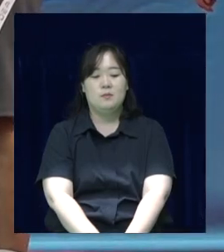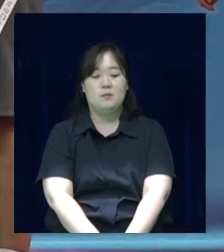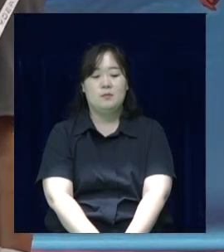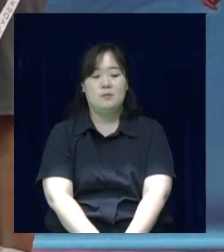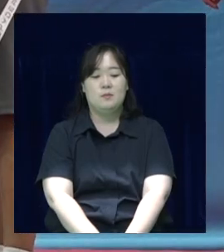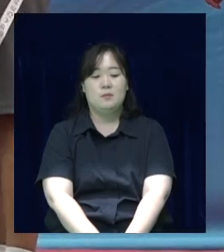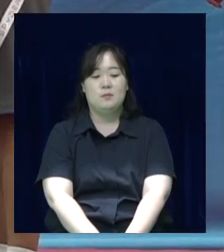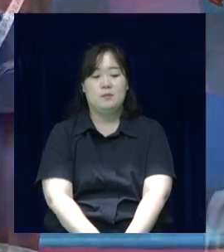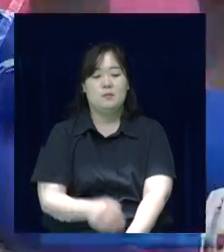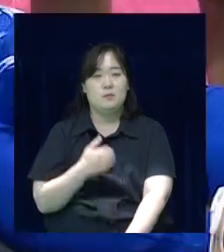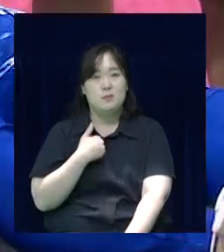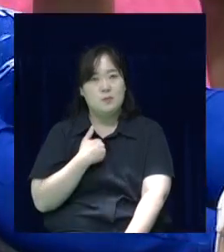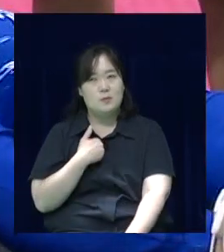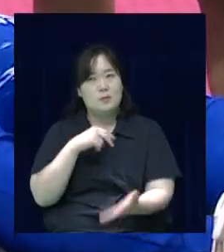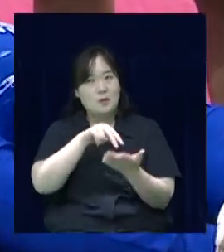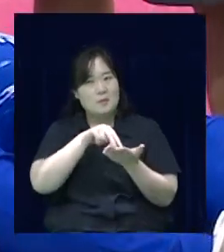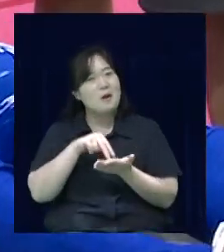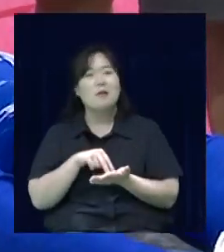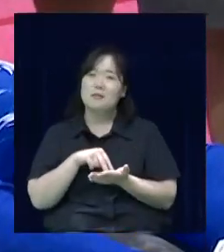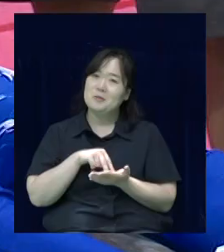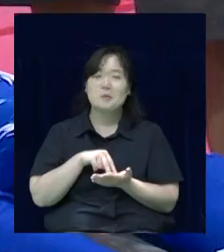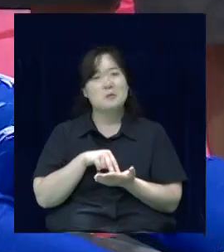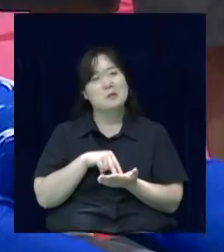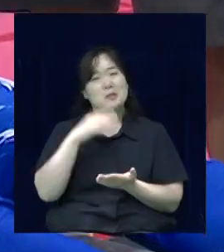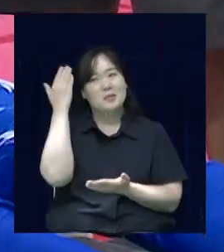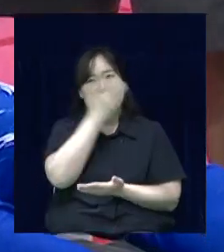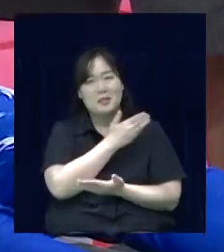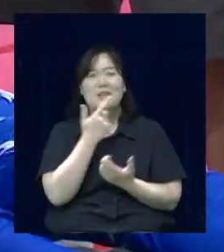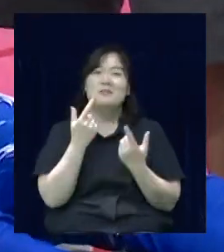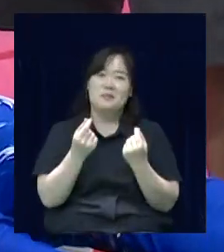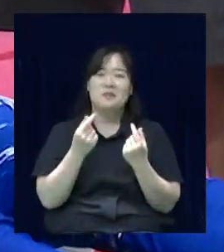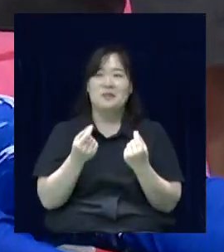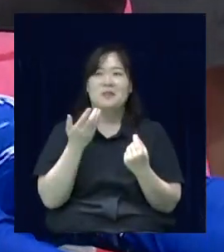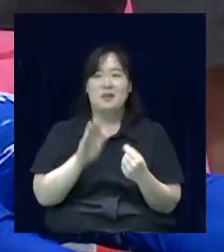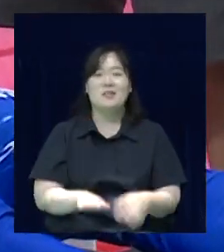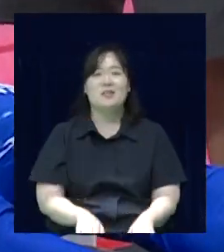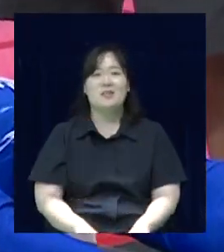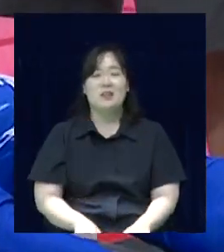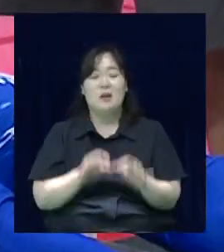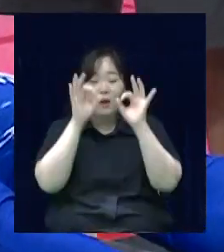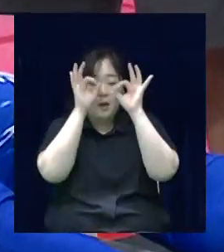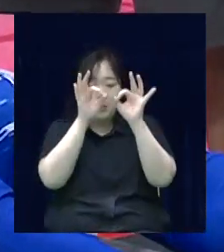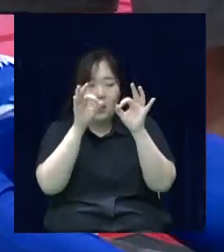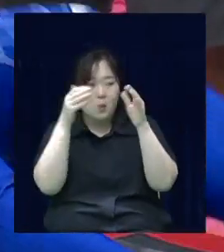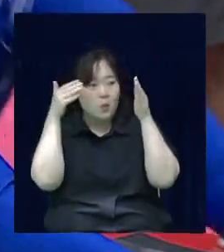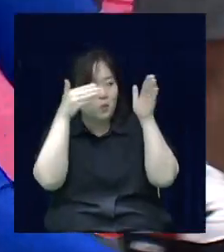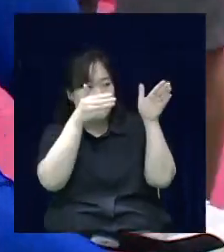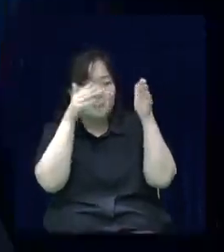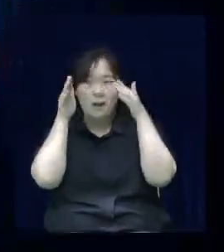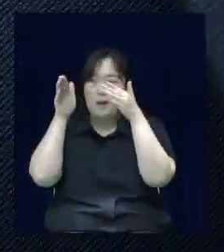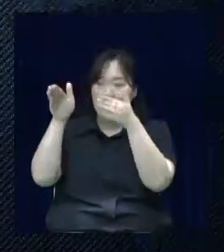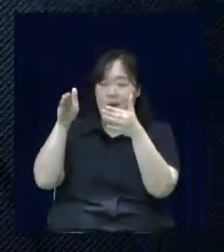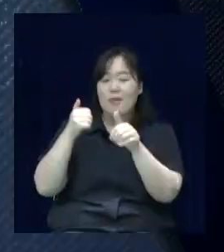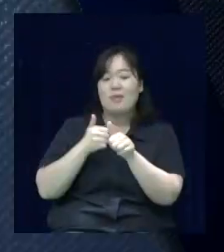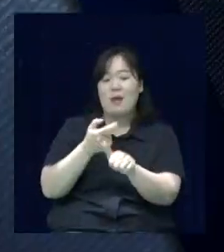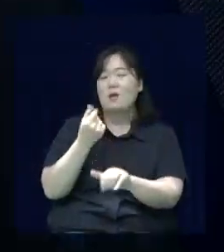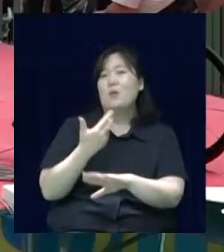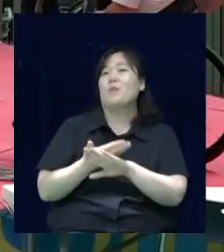뭐 제가 봤을 땐 거의 결점 없는 리프트를 했습니다. 예. 보이는 각도에 따라서도 다를 예, 수가 있기 때문에 네.